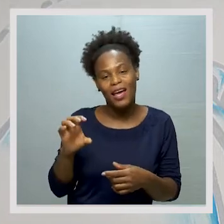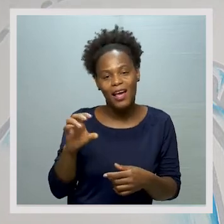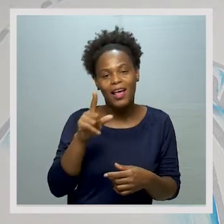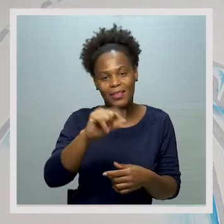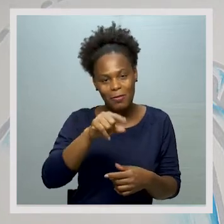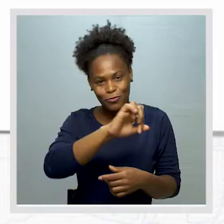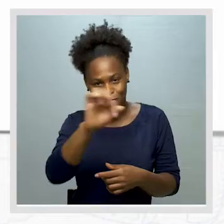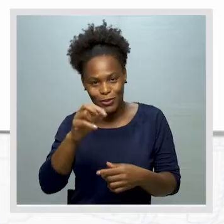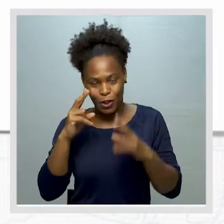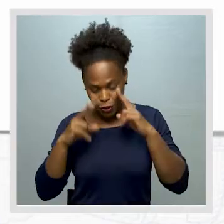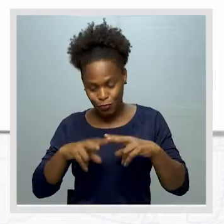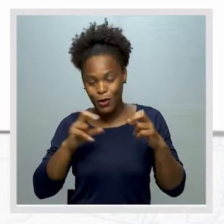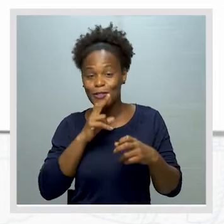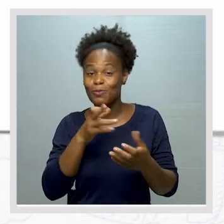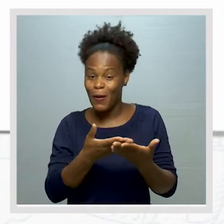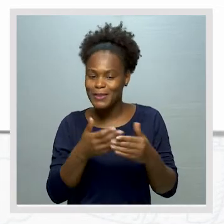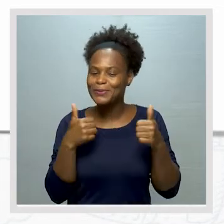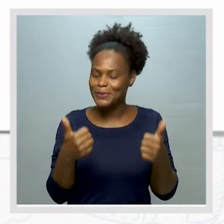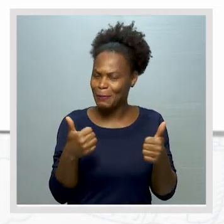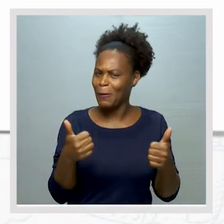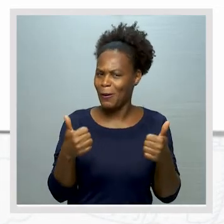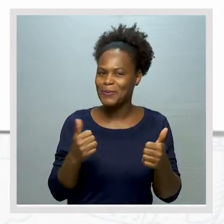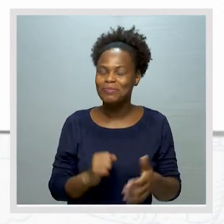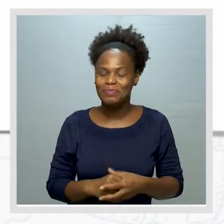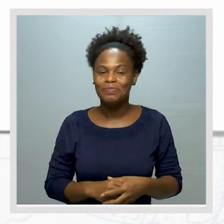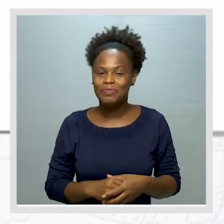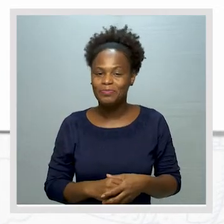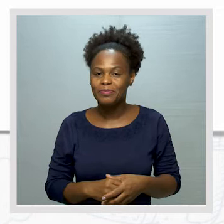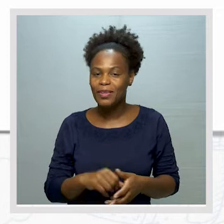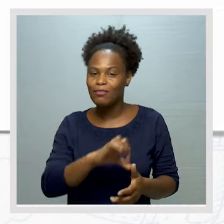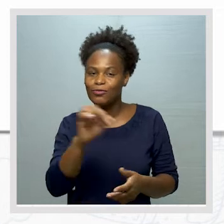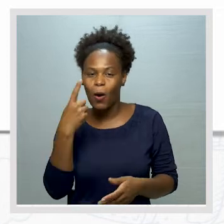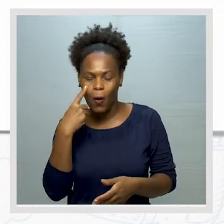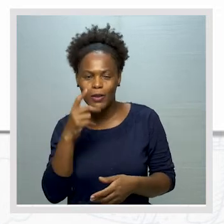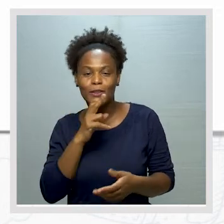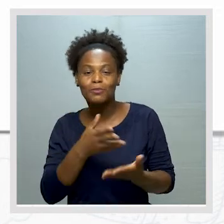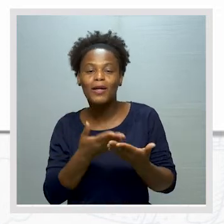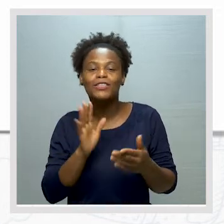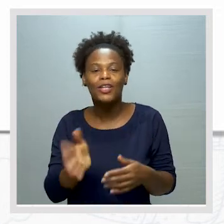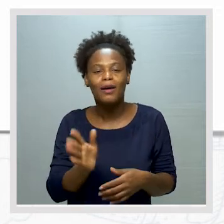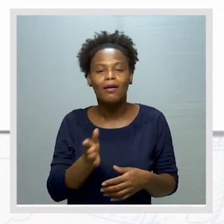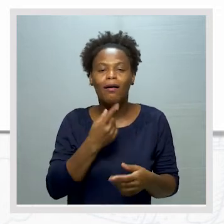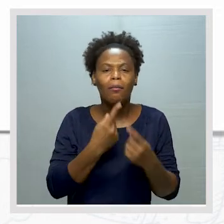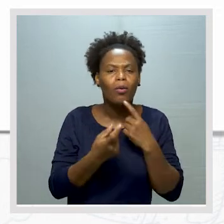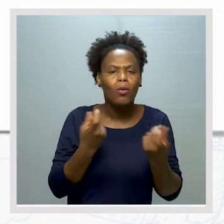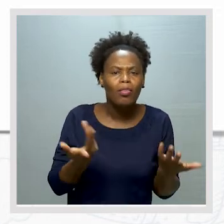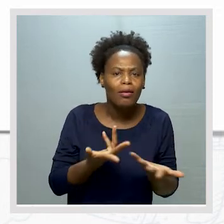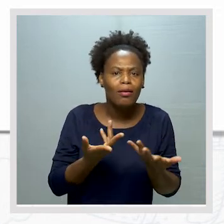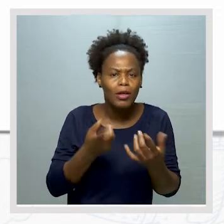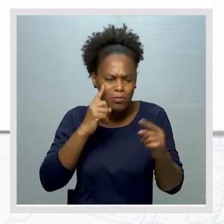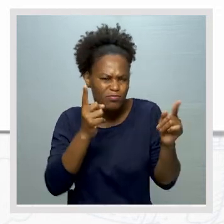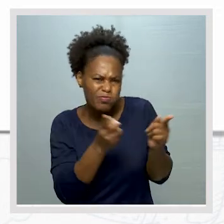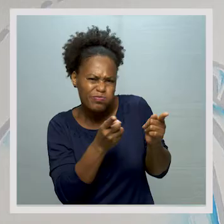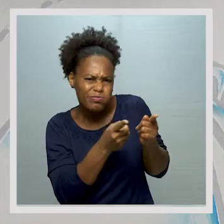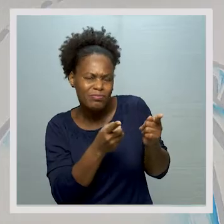aussi. Très bien. Donc, connaissez-vous la réponse à la question de la vignette? Vous